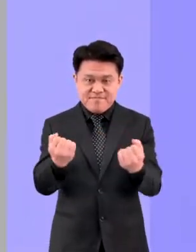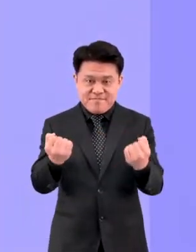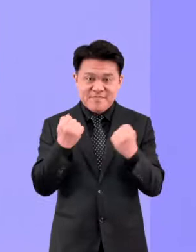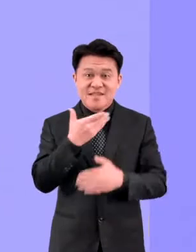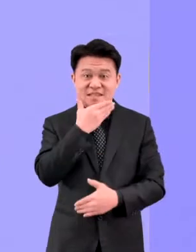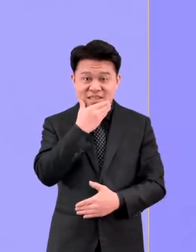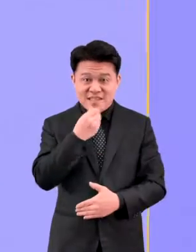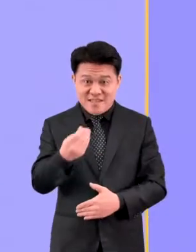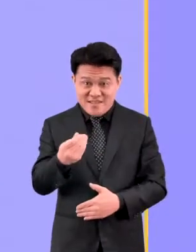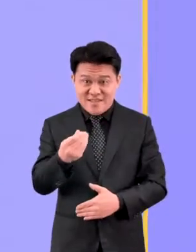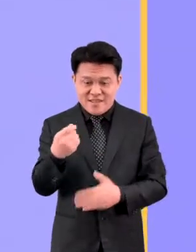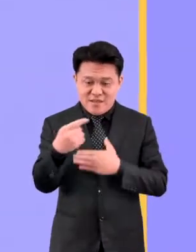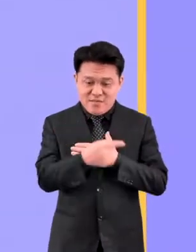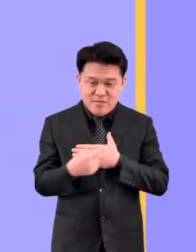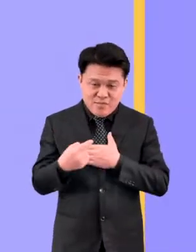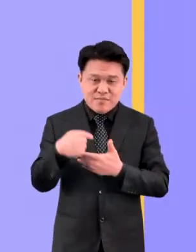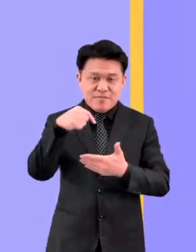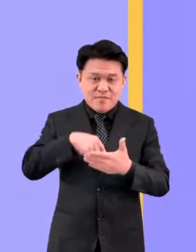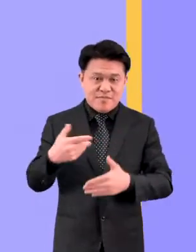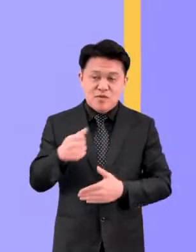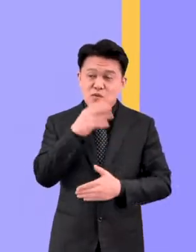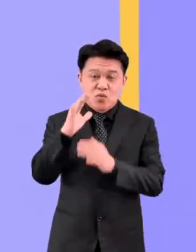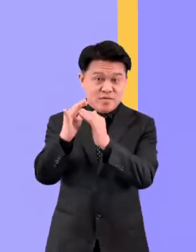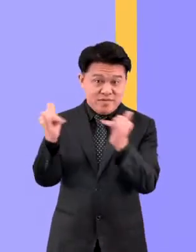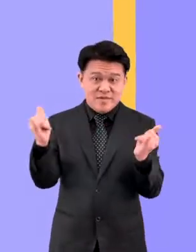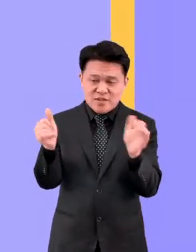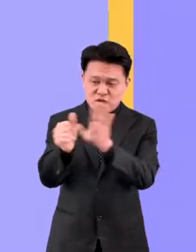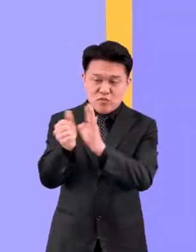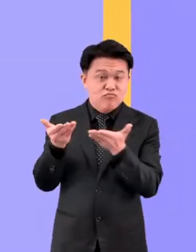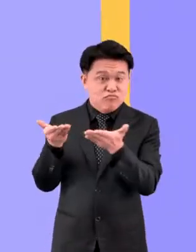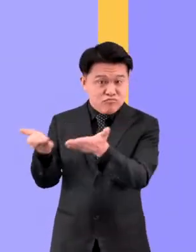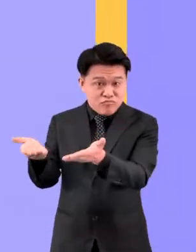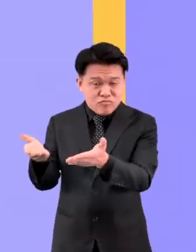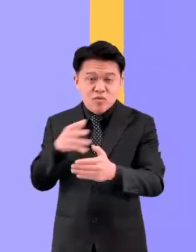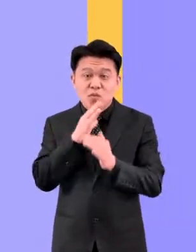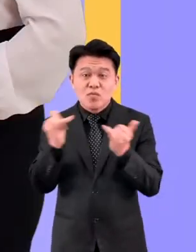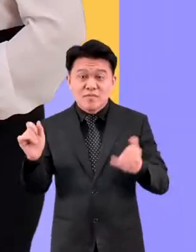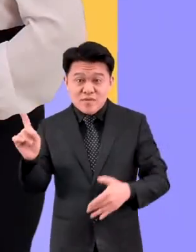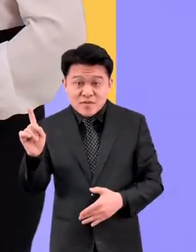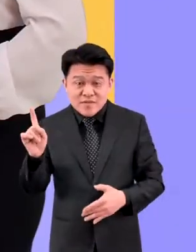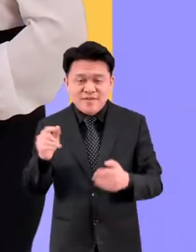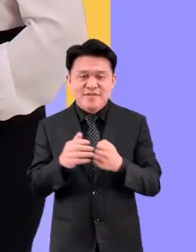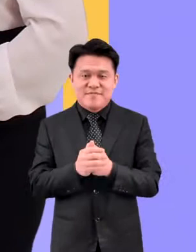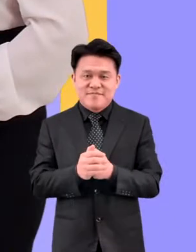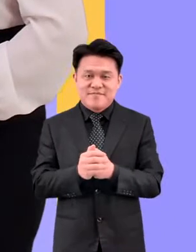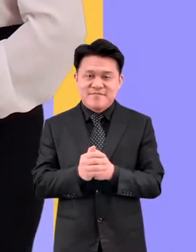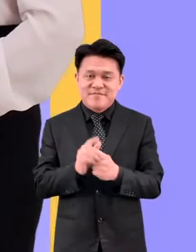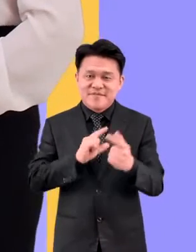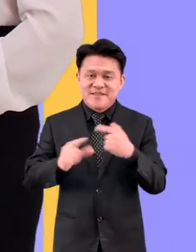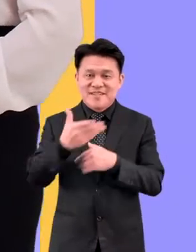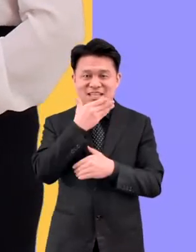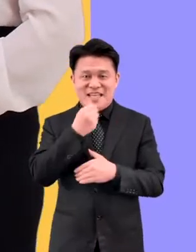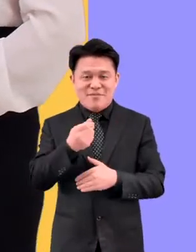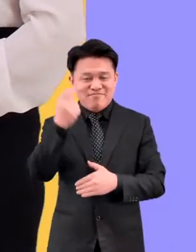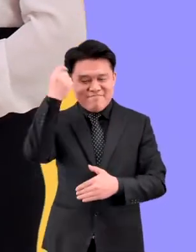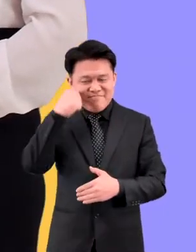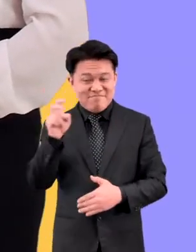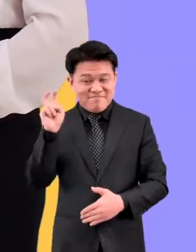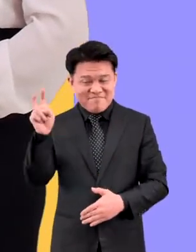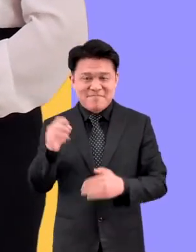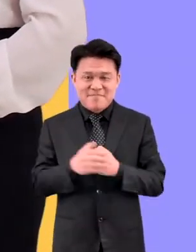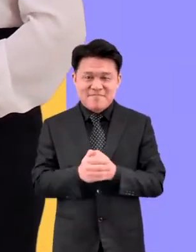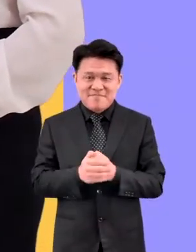여러분 모두 건강하고 행복한 몸과 마음으로 어르신들께 서비스를 제공한다면 어르신들도